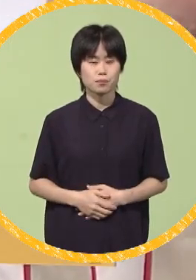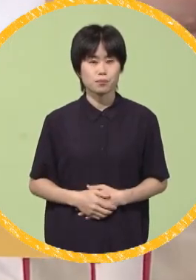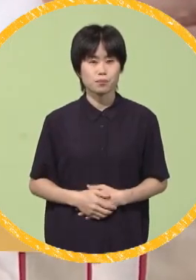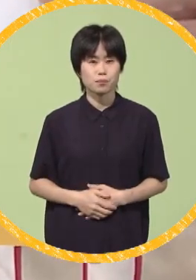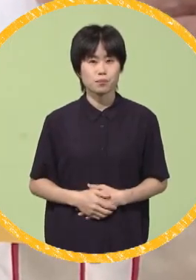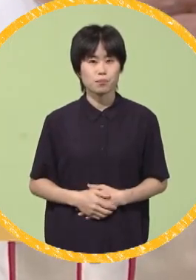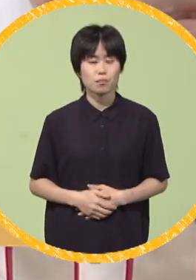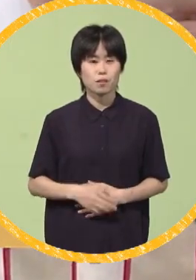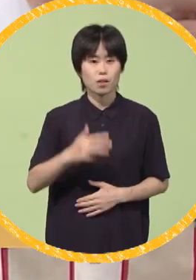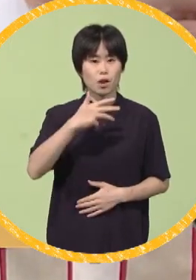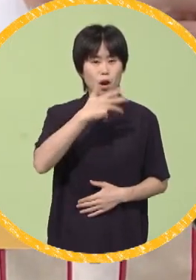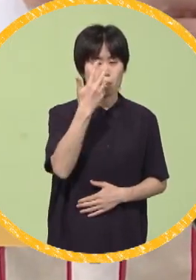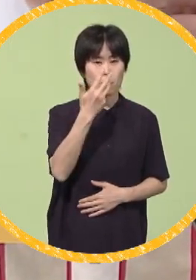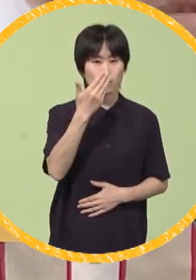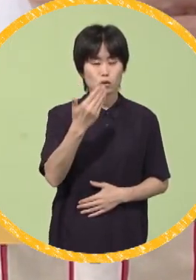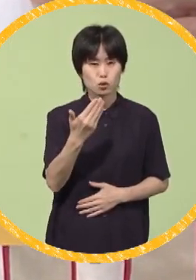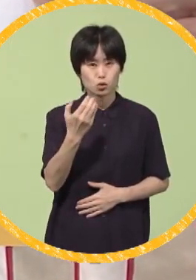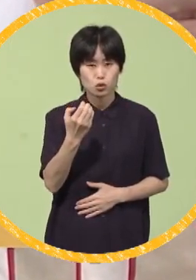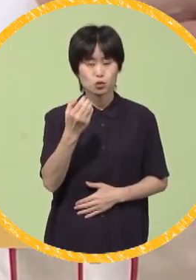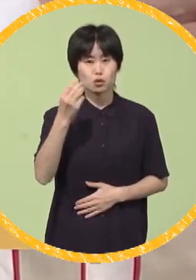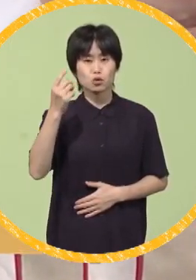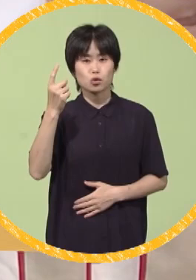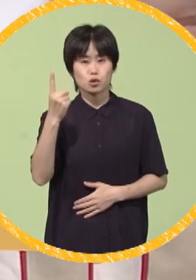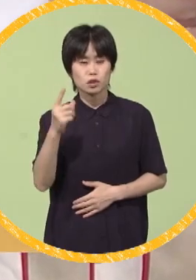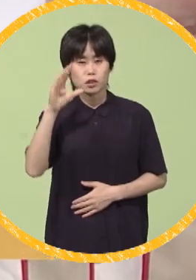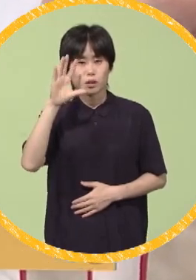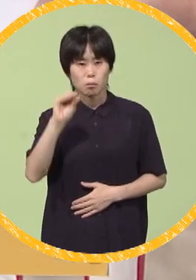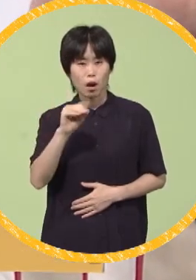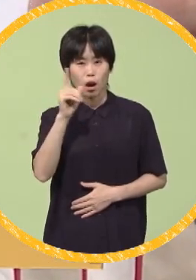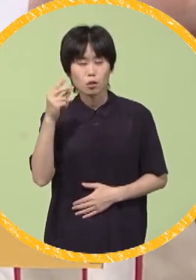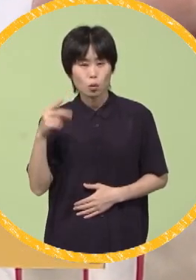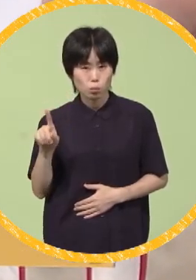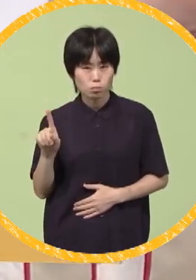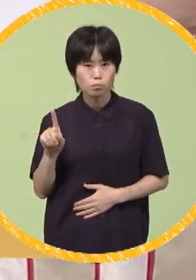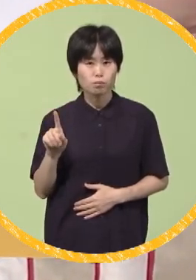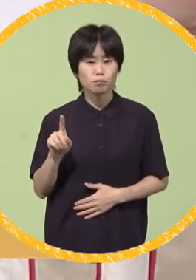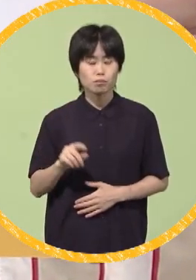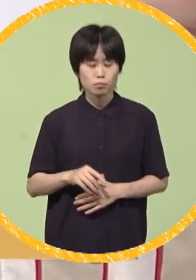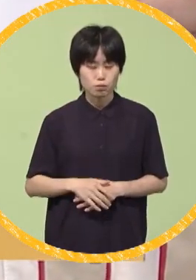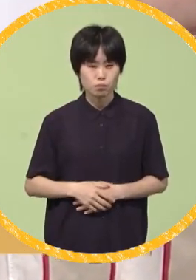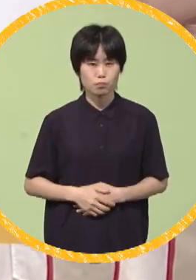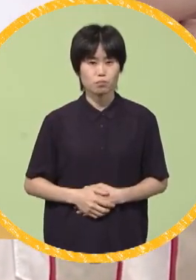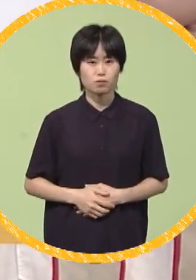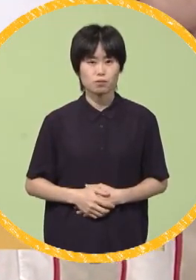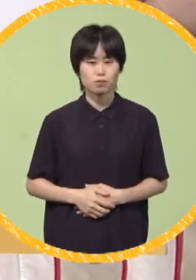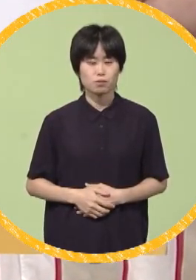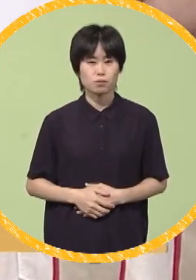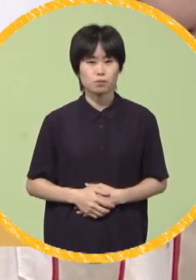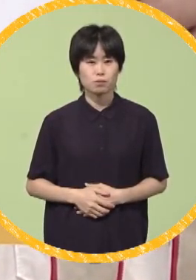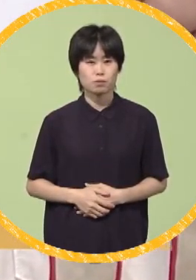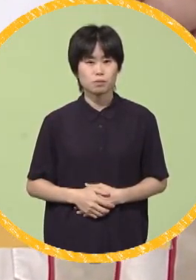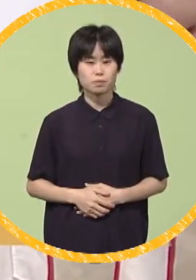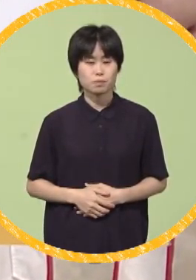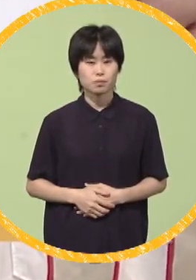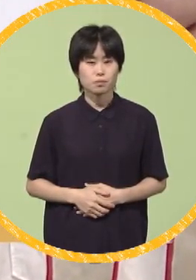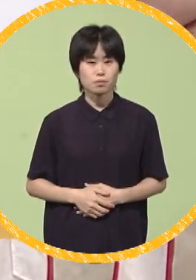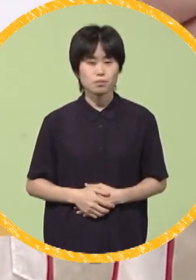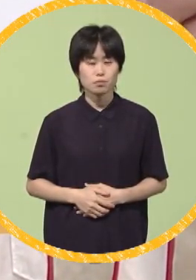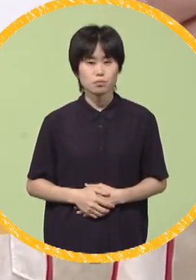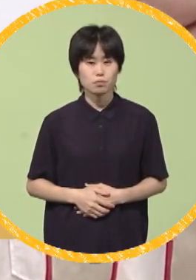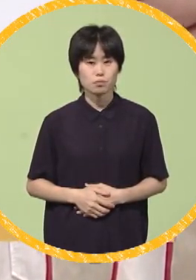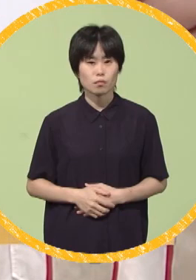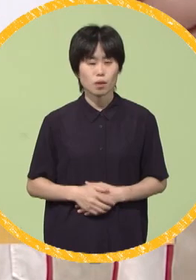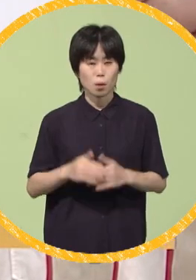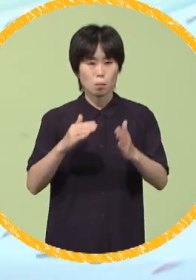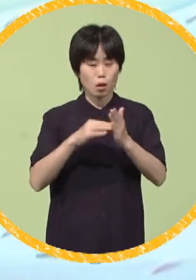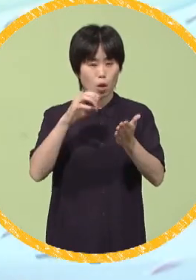はい、891万トンも すごいですよね。 そうなんですよ、 すごい量ですね。 これちなみになんですけれども、はい、プラゴミ